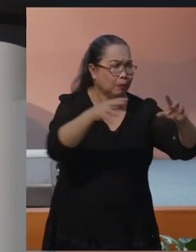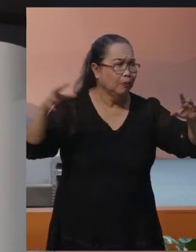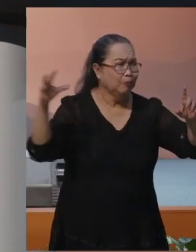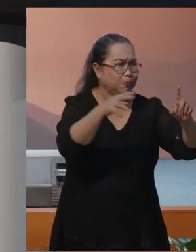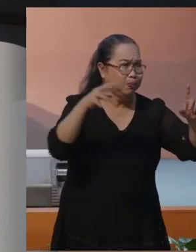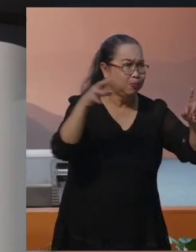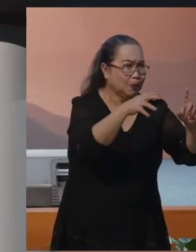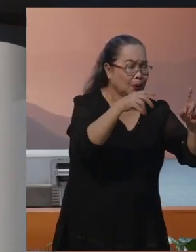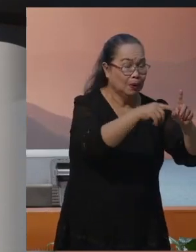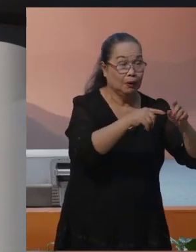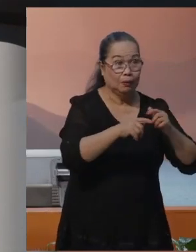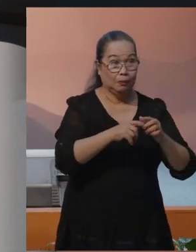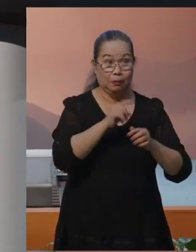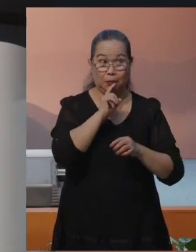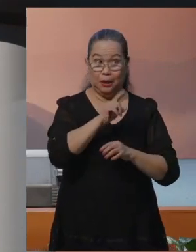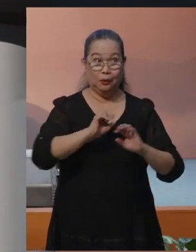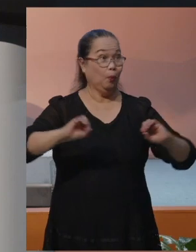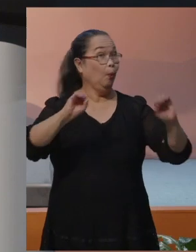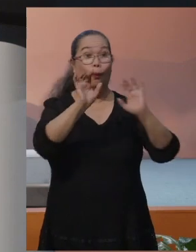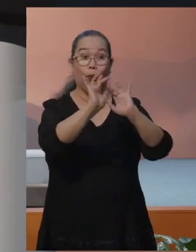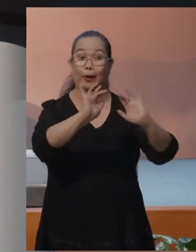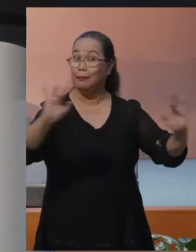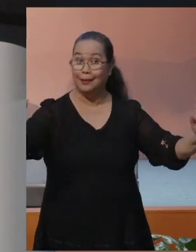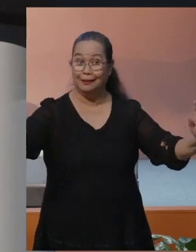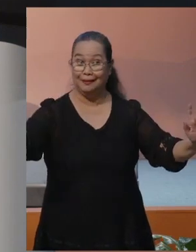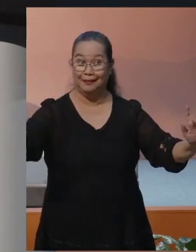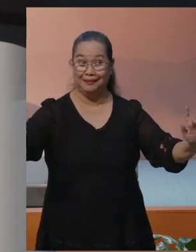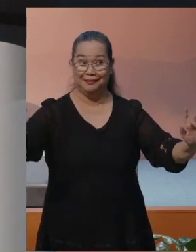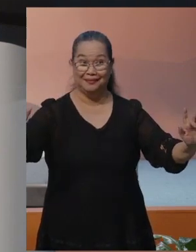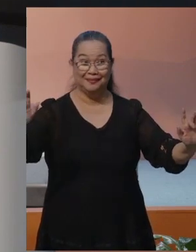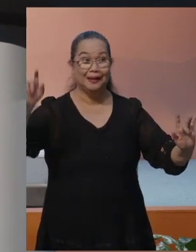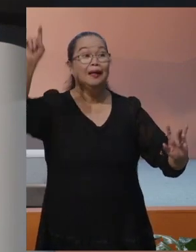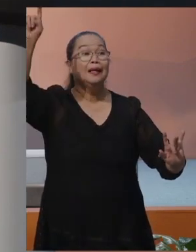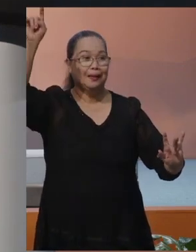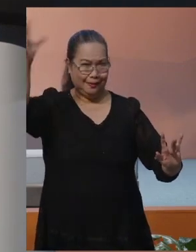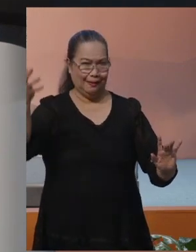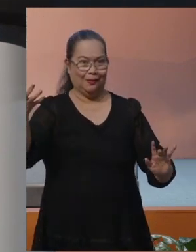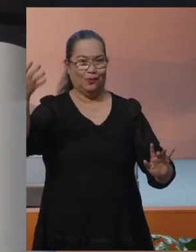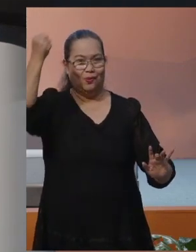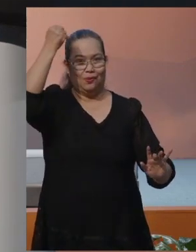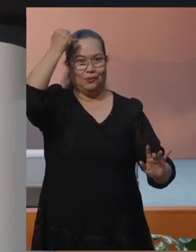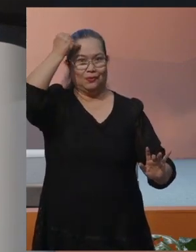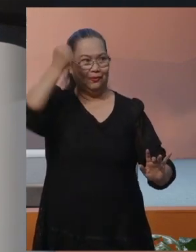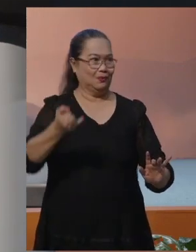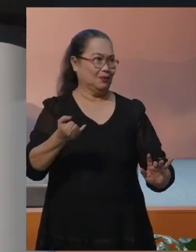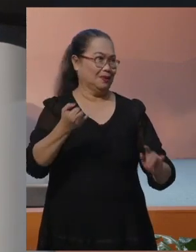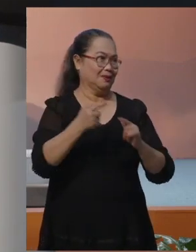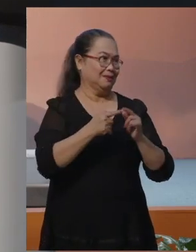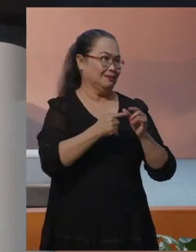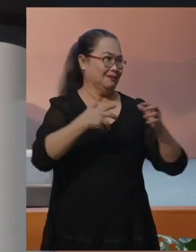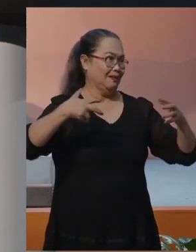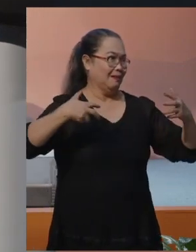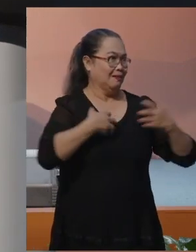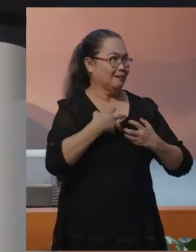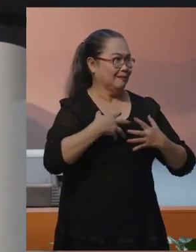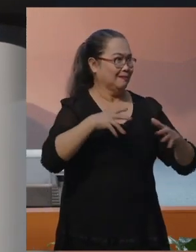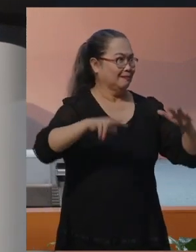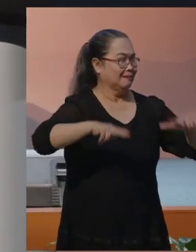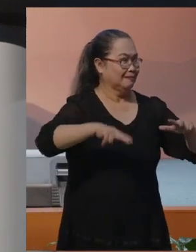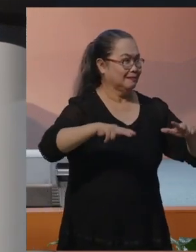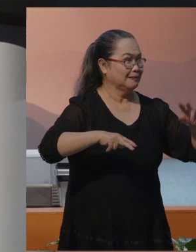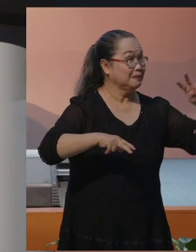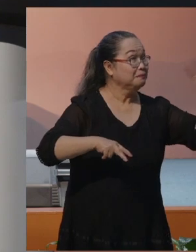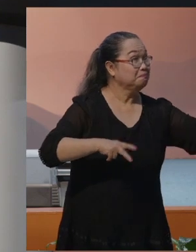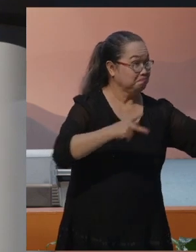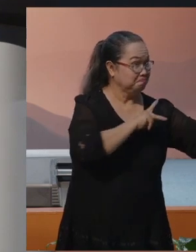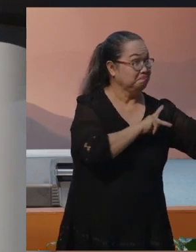Egypt to come up against us. Pero wala. Tinaranta lang ng Diyos. Sa 2 Kings 19, yung puwersa